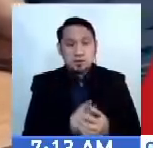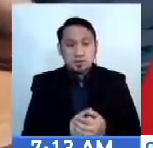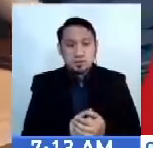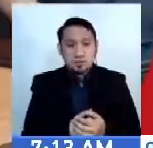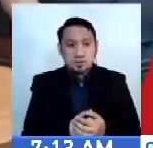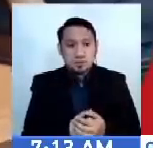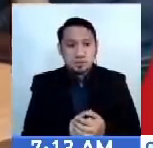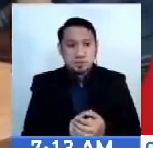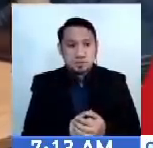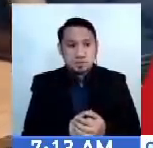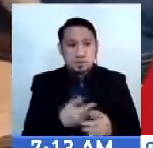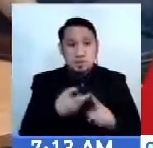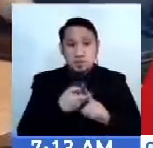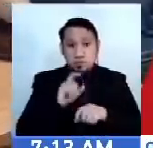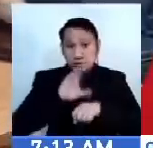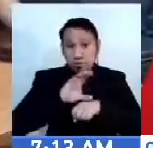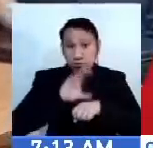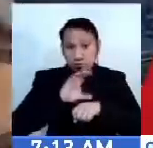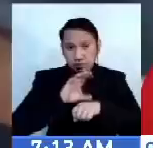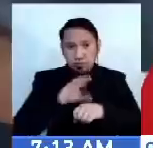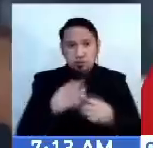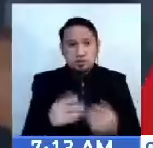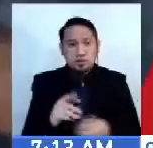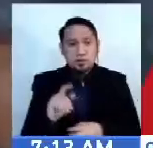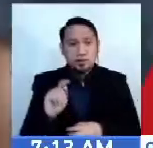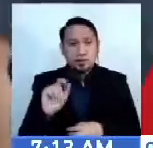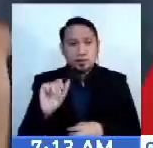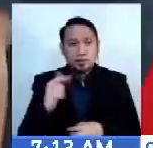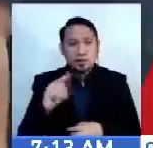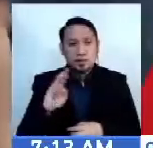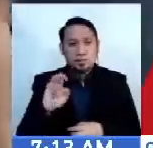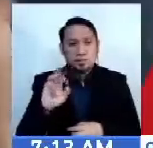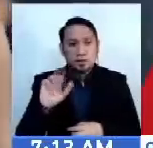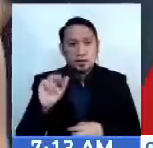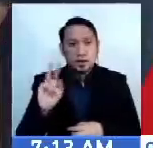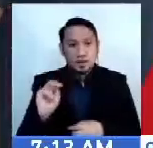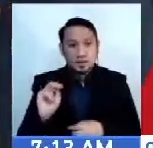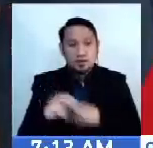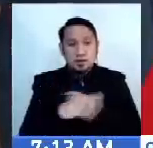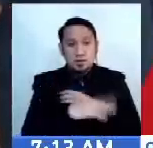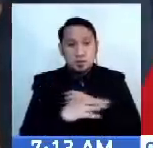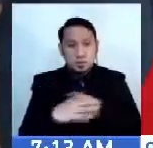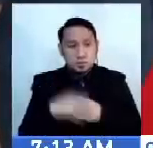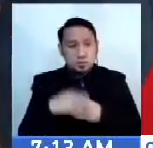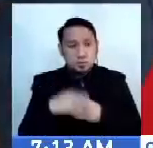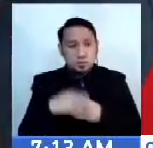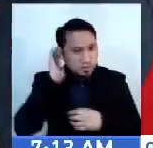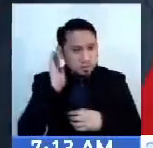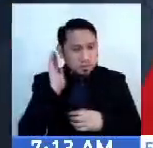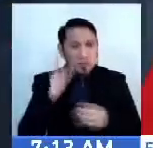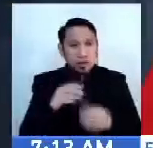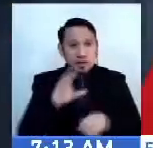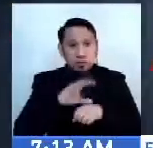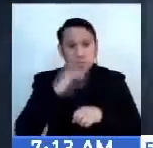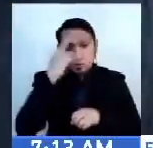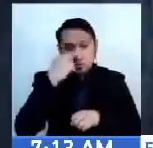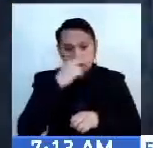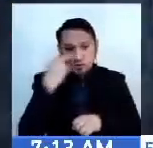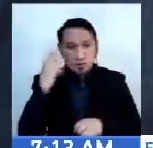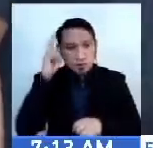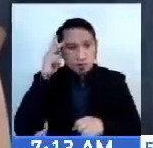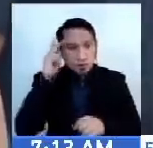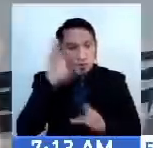Worker Cathedral Shrine sa Tagbilaran City. Umapela siya sa simbahang katoliko na maging politically involved pero